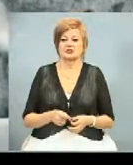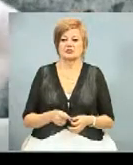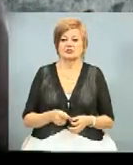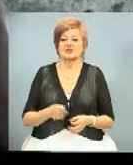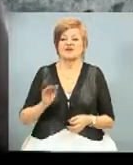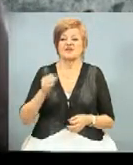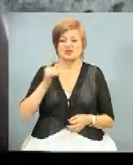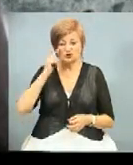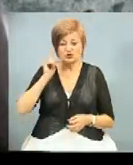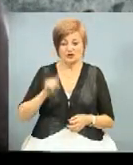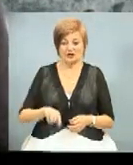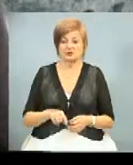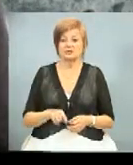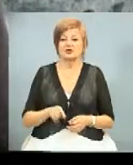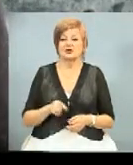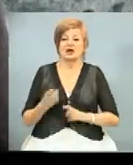физику. Хакер